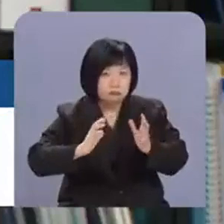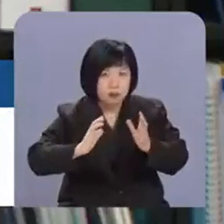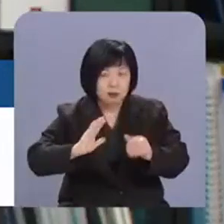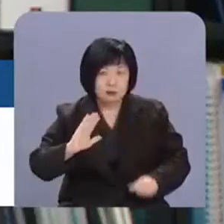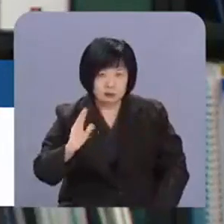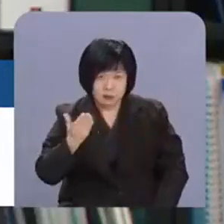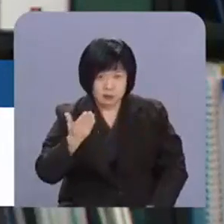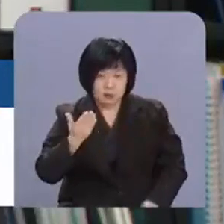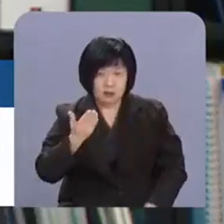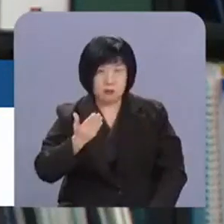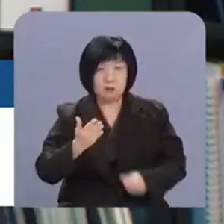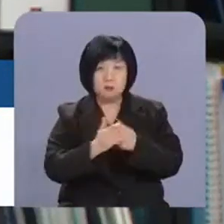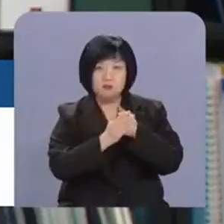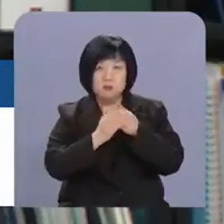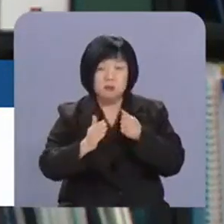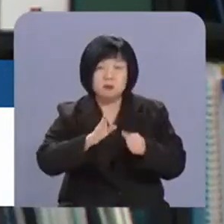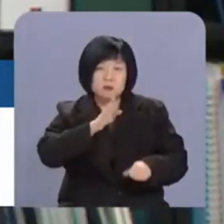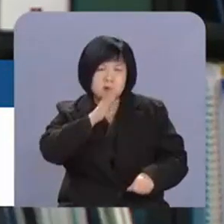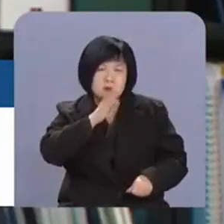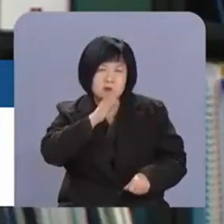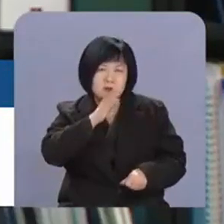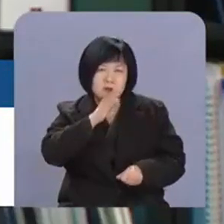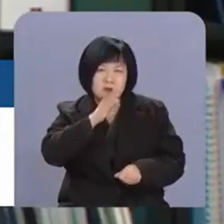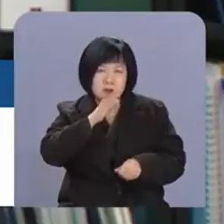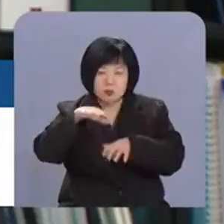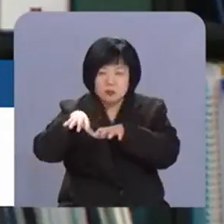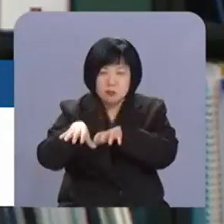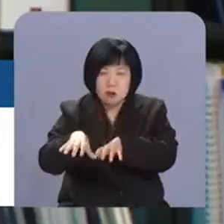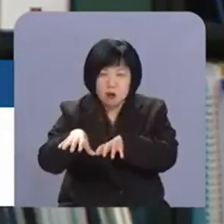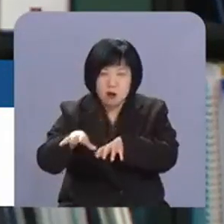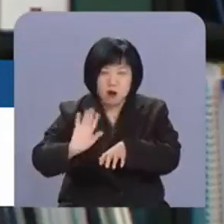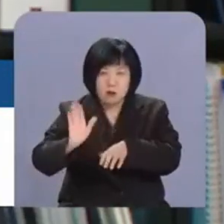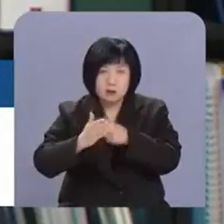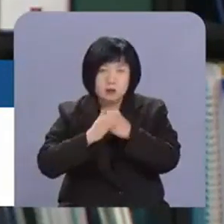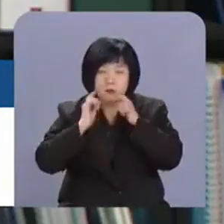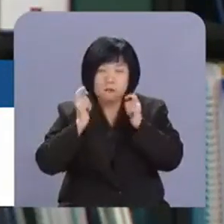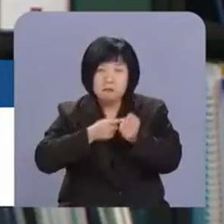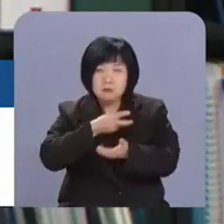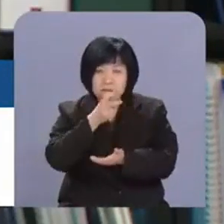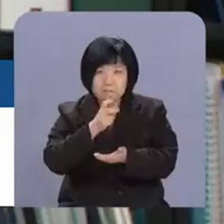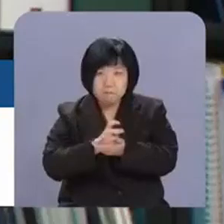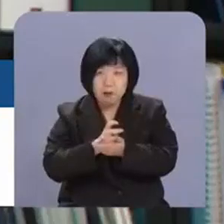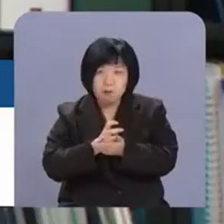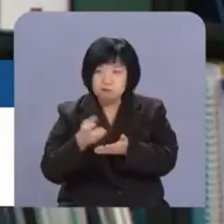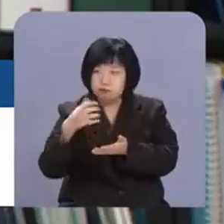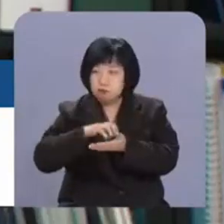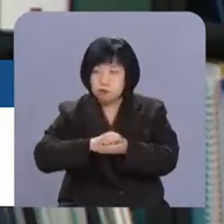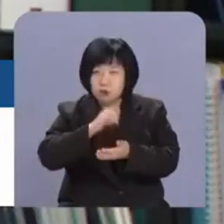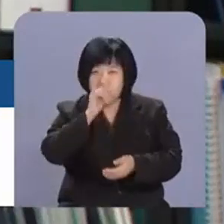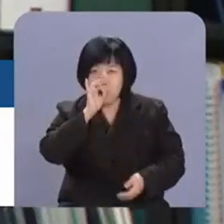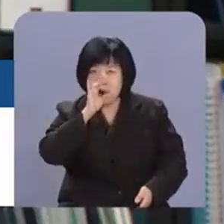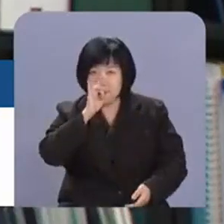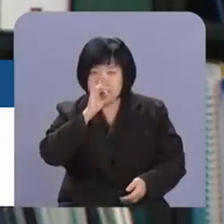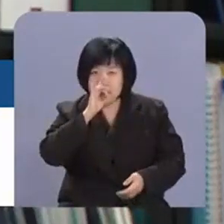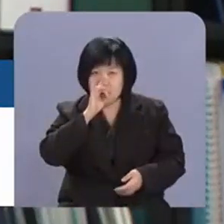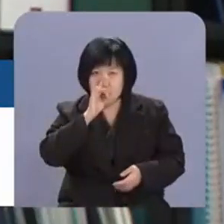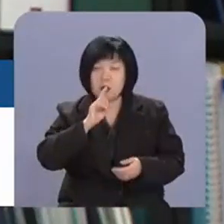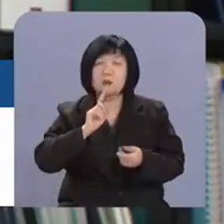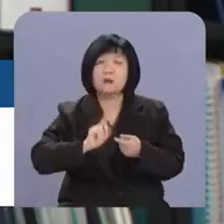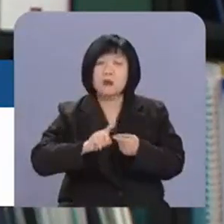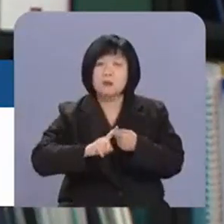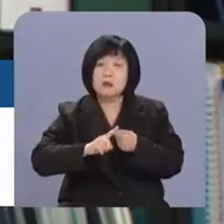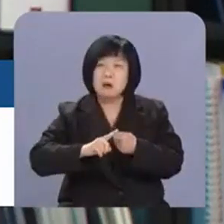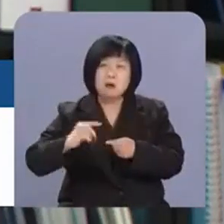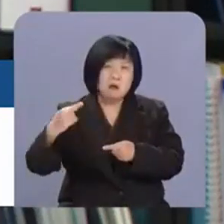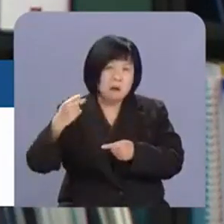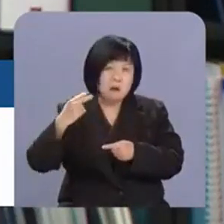걸 봤었을 때 실질적으로 이웃 관계가 아니기 때문에 민법을 적용할 수 없다라는 도쿄전력 측의 변론은